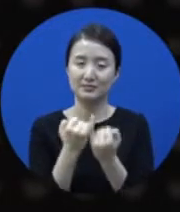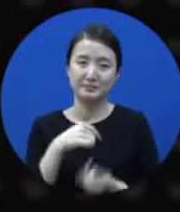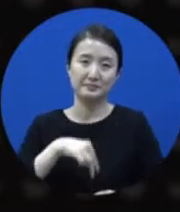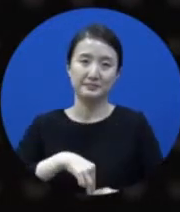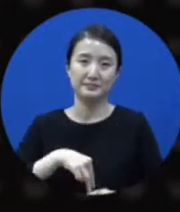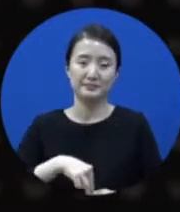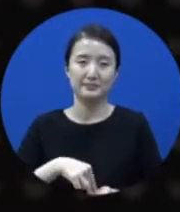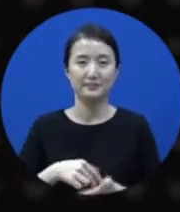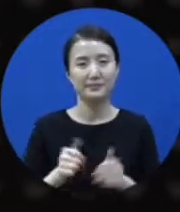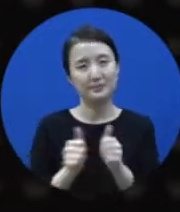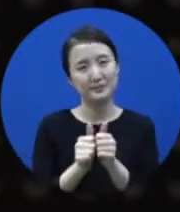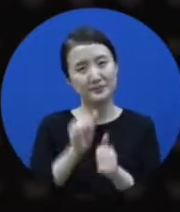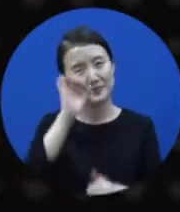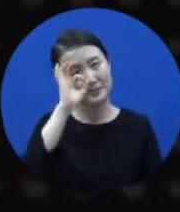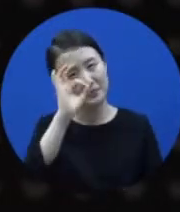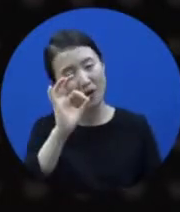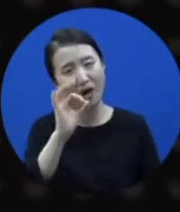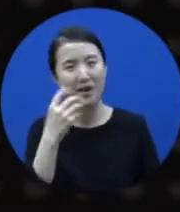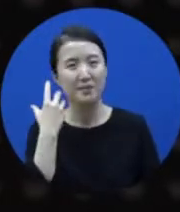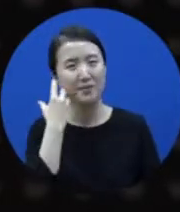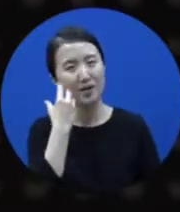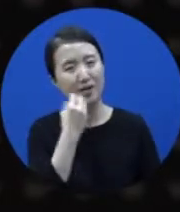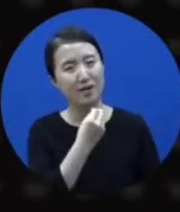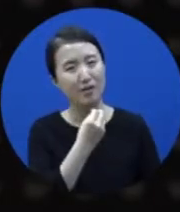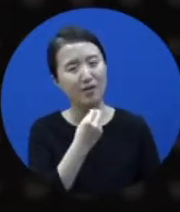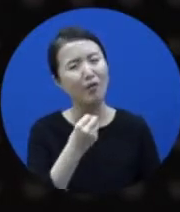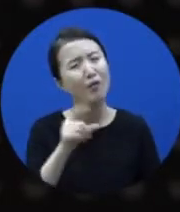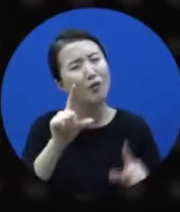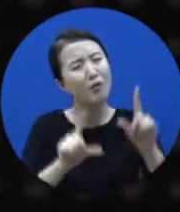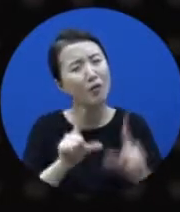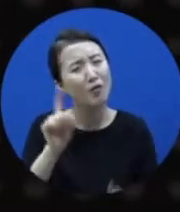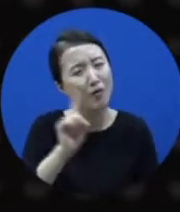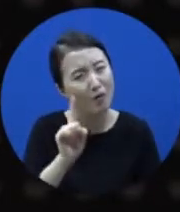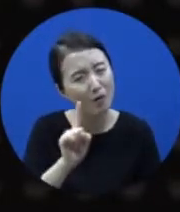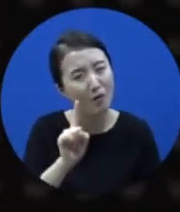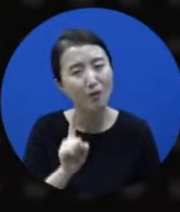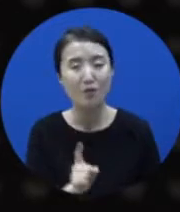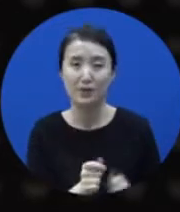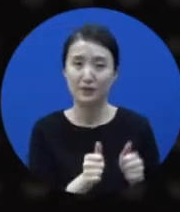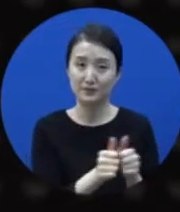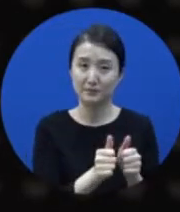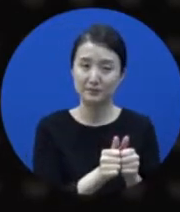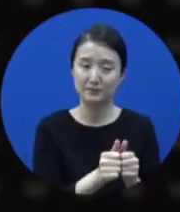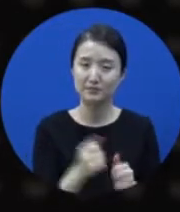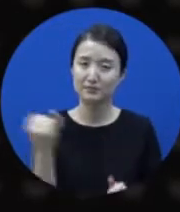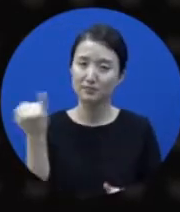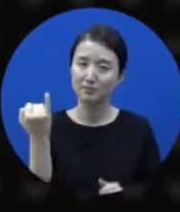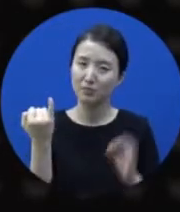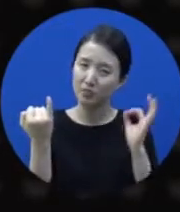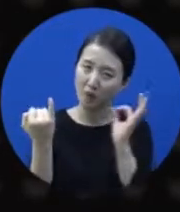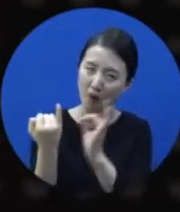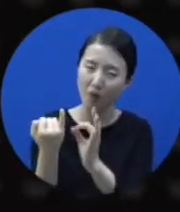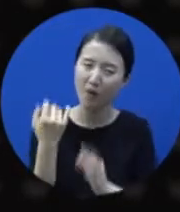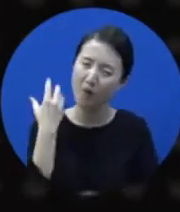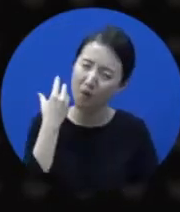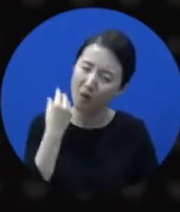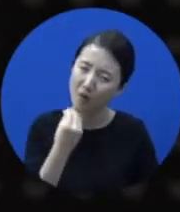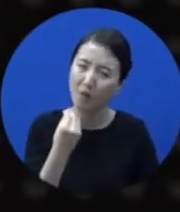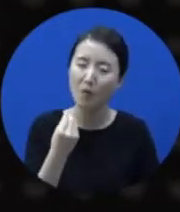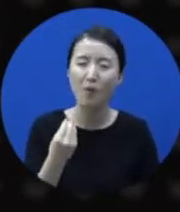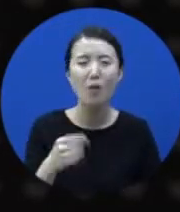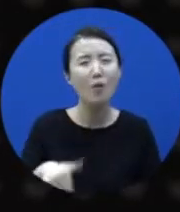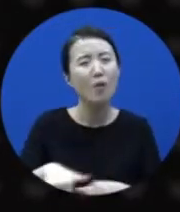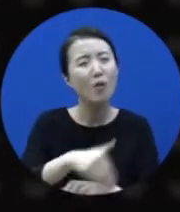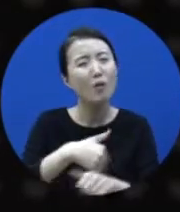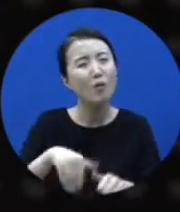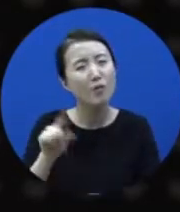남성을 보면서 어떤 매력을 느낄까? 또 남성들은 그 여성들이 어떤 점을 보고 매력을 느낄까? 조사를